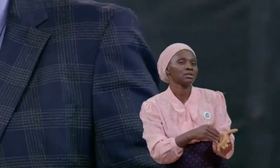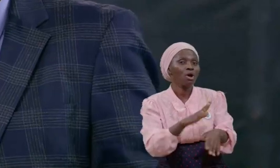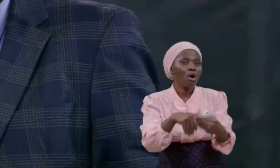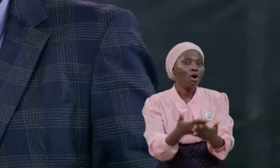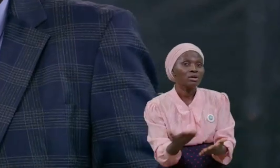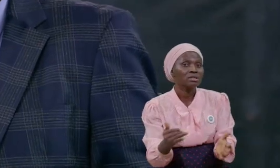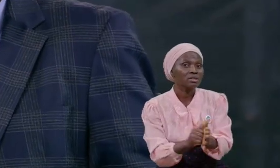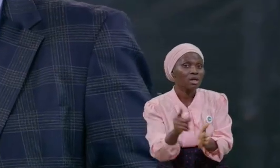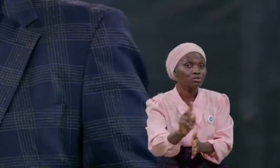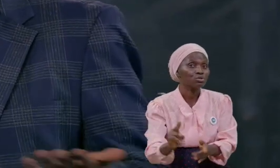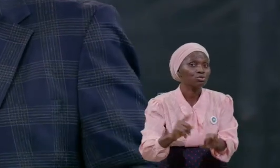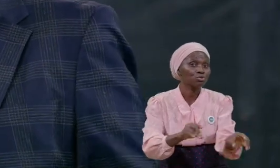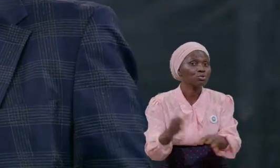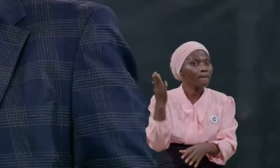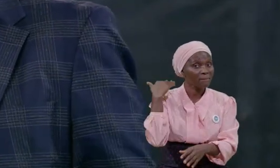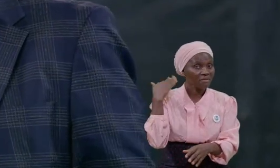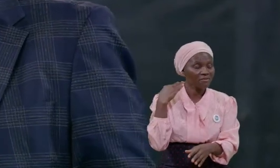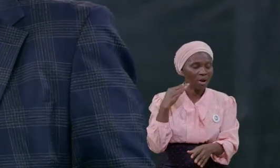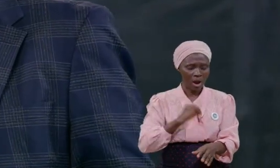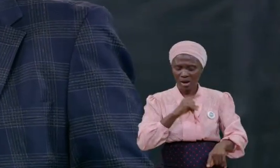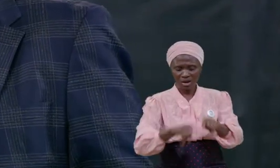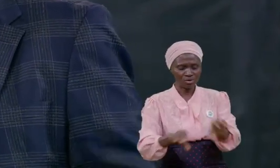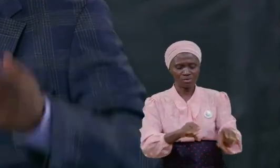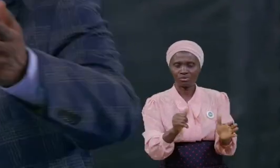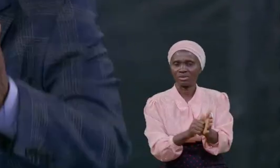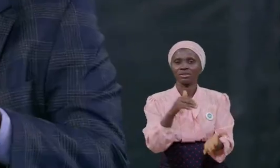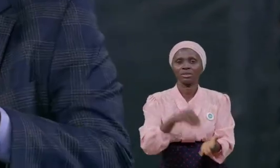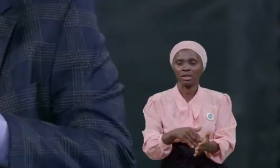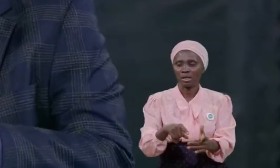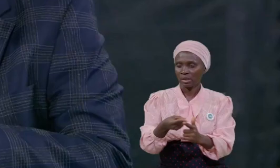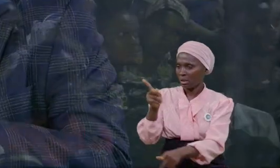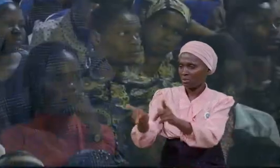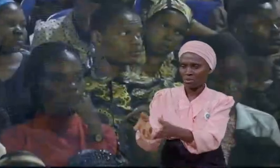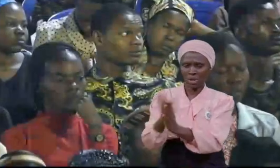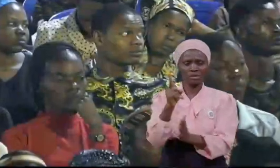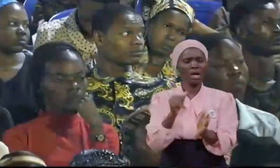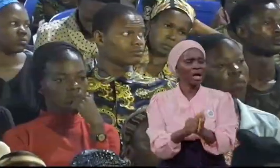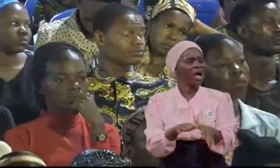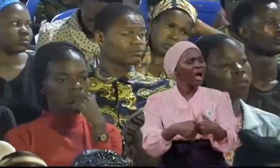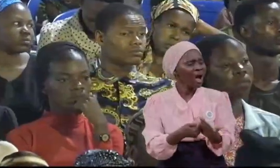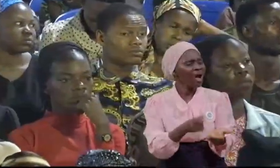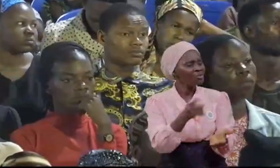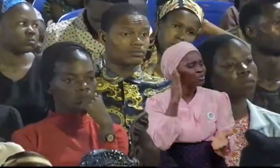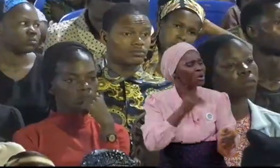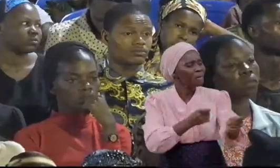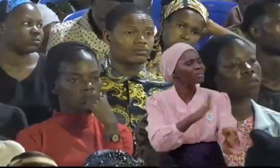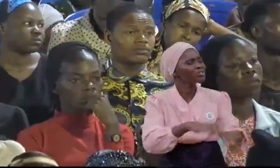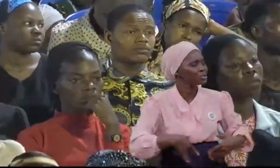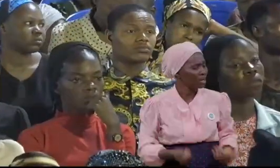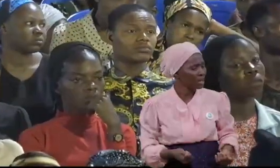Ah, ah, comment est-ce que tu vas vivre? Maintenant, tu dis que tu es chrétien. Est-ce que ton salaire va te suffire?